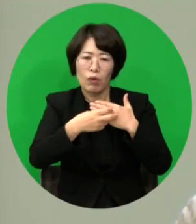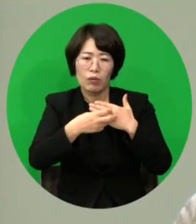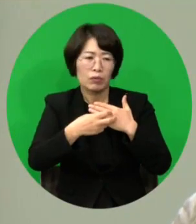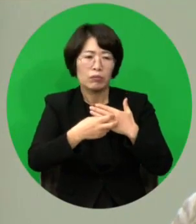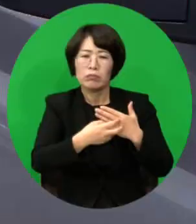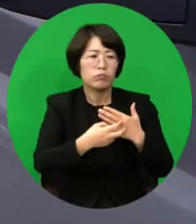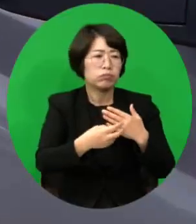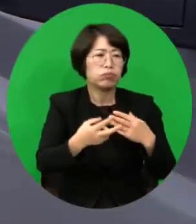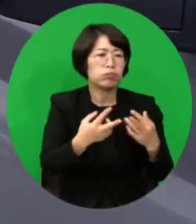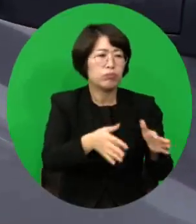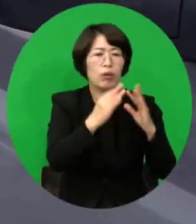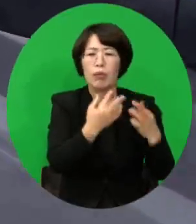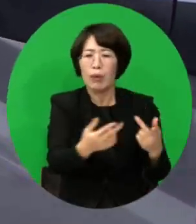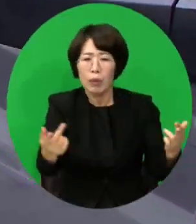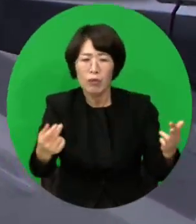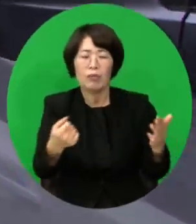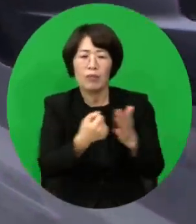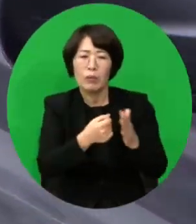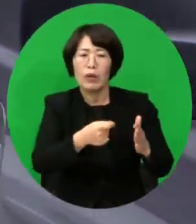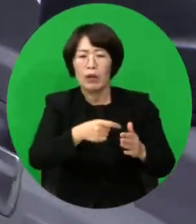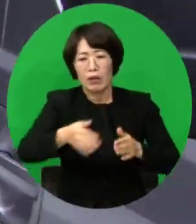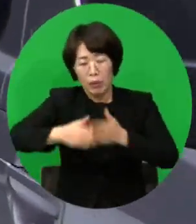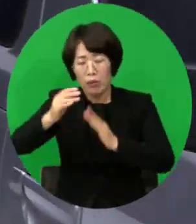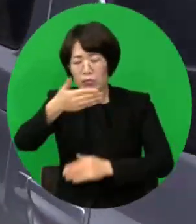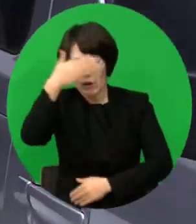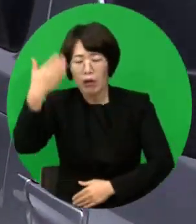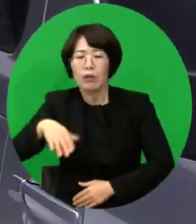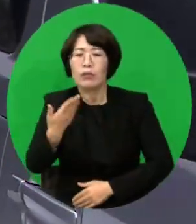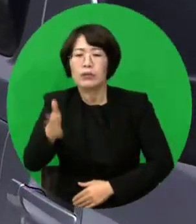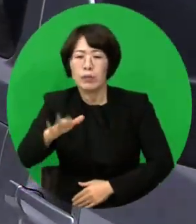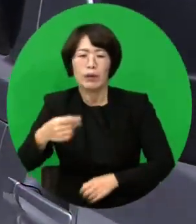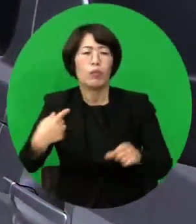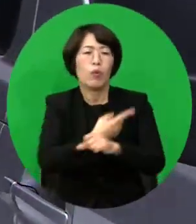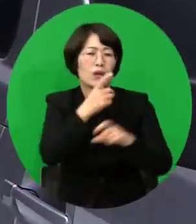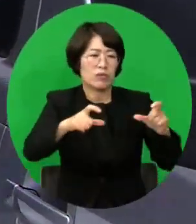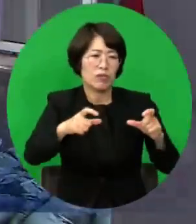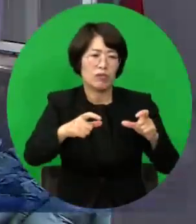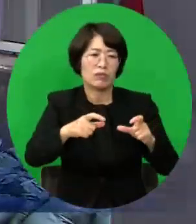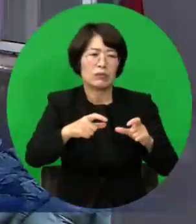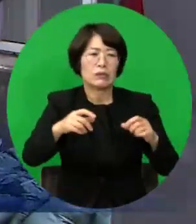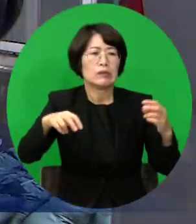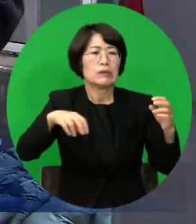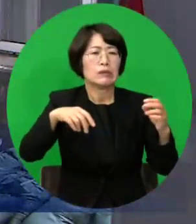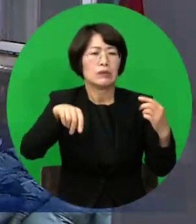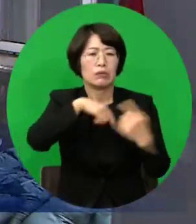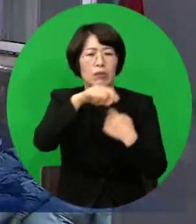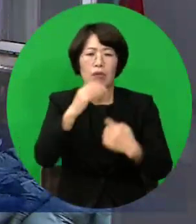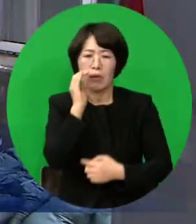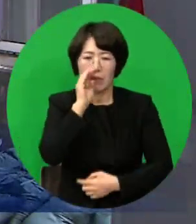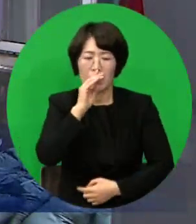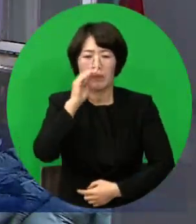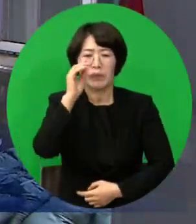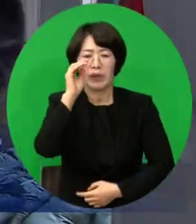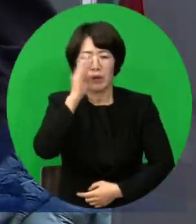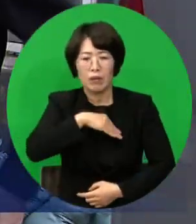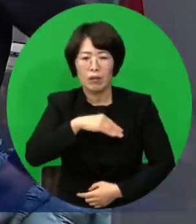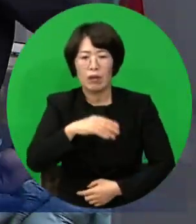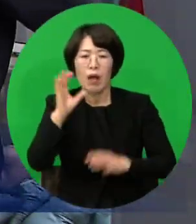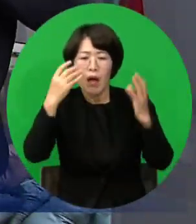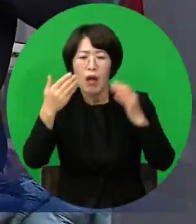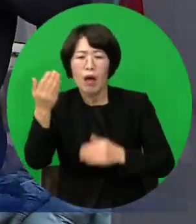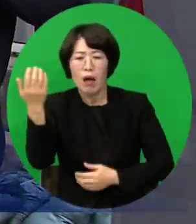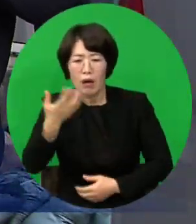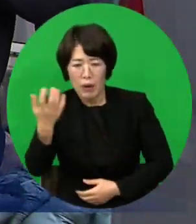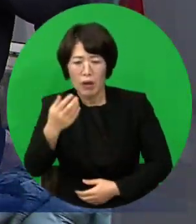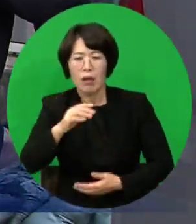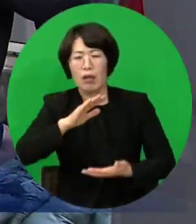트였지만 다른 지역의 의료 환경은 여전히 열악합니다. 열 거의 아기들이 아픈 게 열이 많이 나는 건데 이제 그럴 때